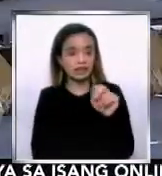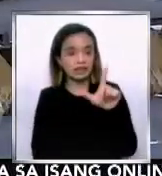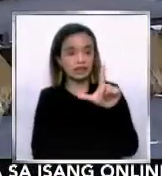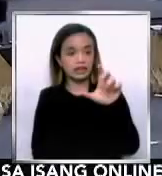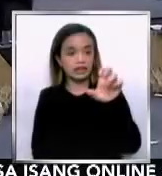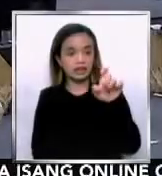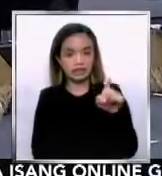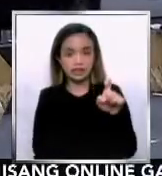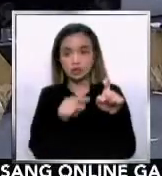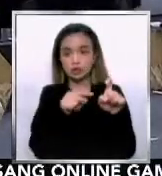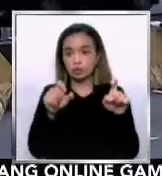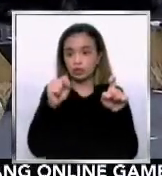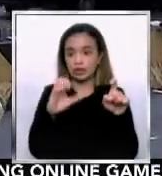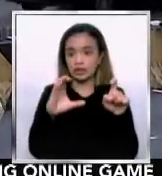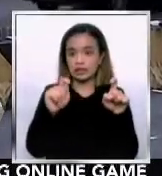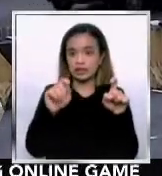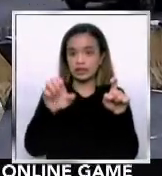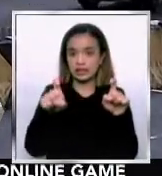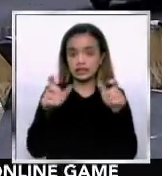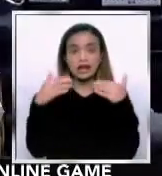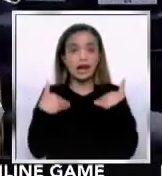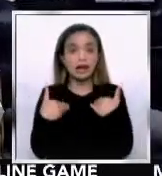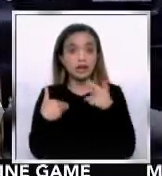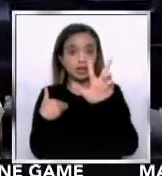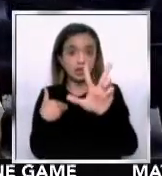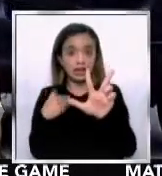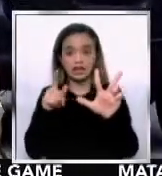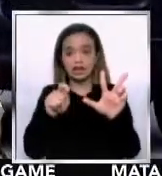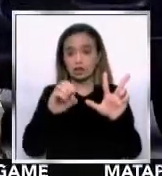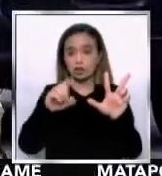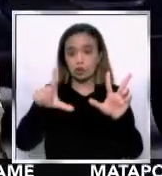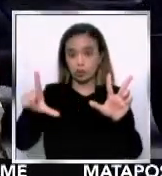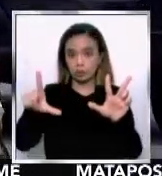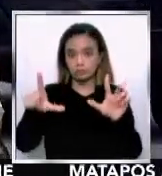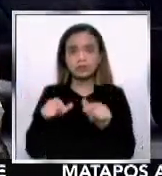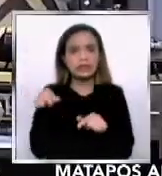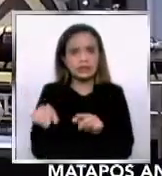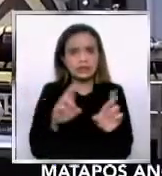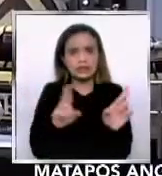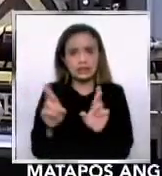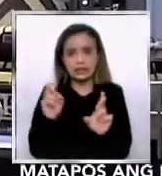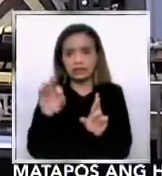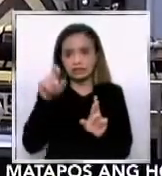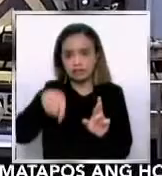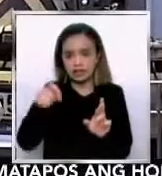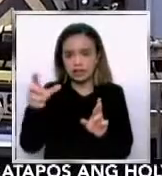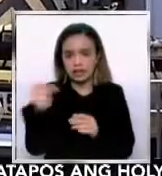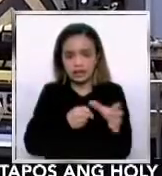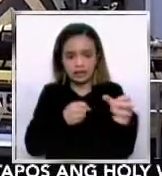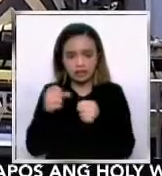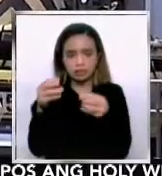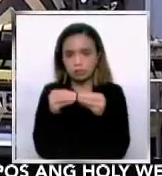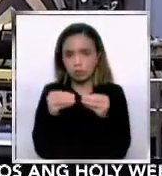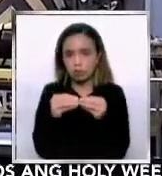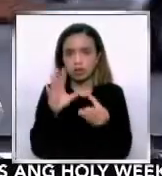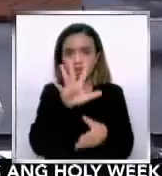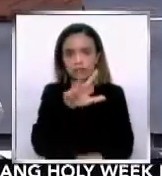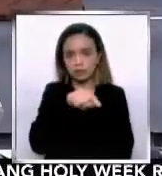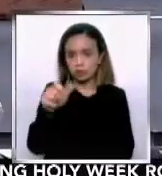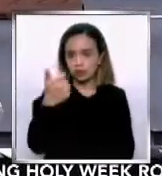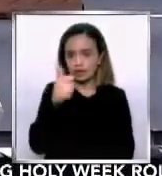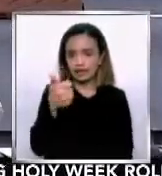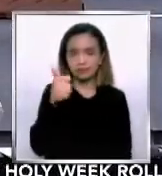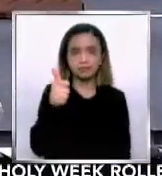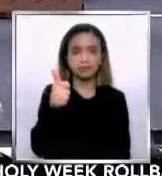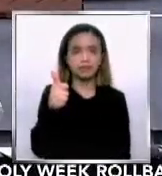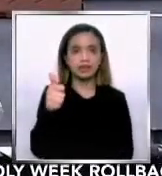sarado ang may 30 toll lanes ng Bukawi Toll Plaza, handa rin sila kung kailangan mag-deploy ng karagdagang 5 hanggang 10 ambulance tellers. May